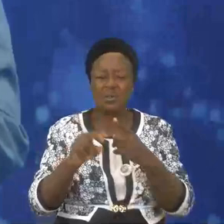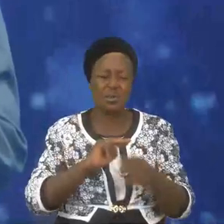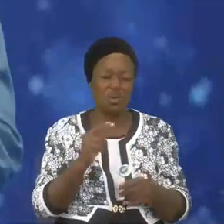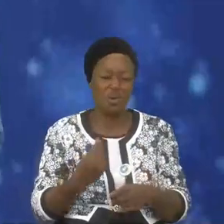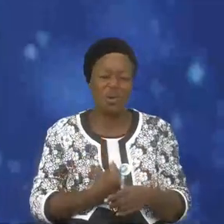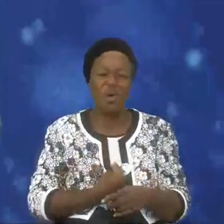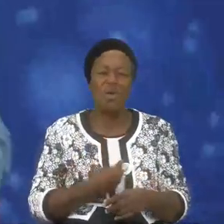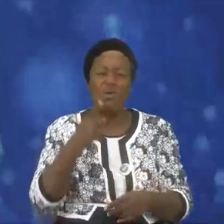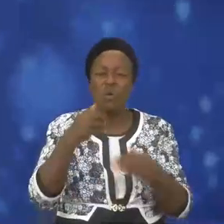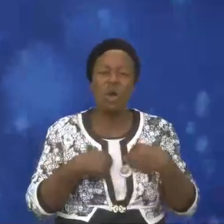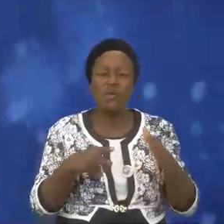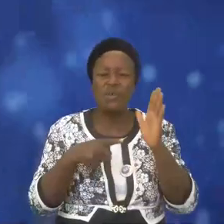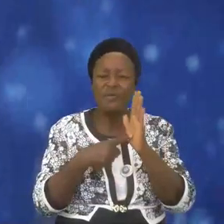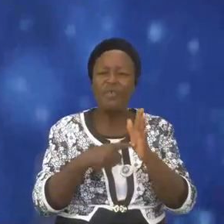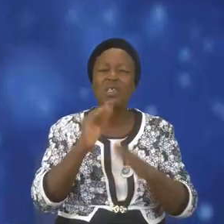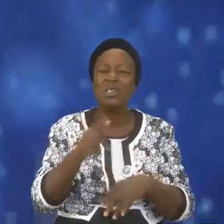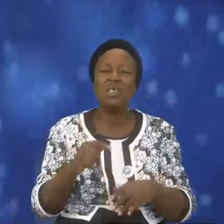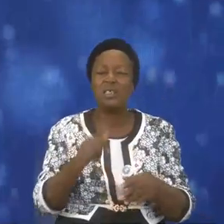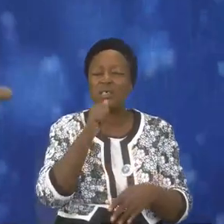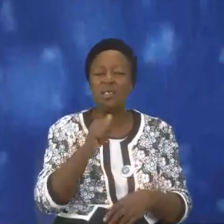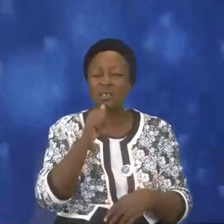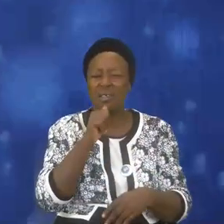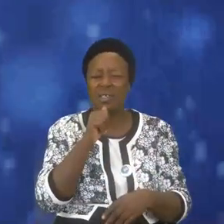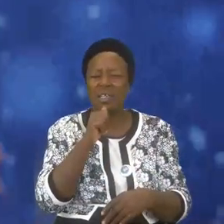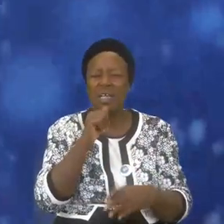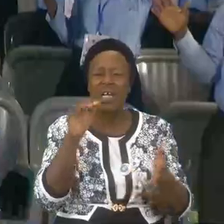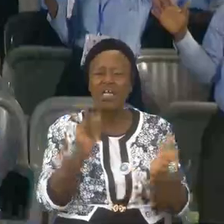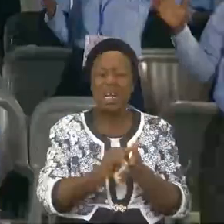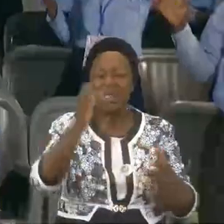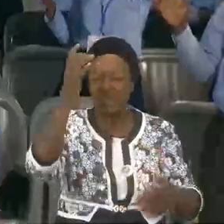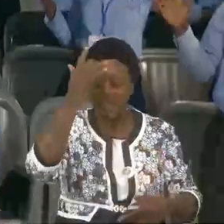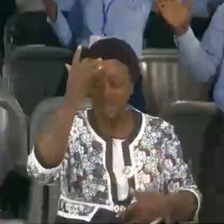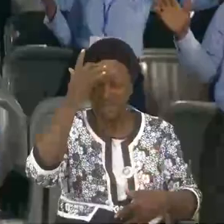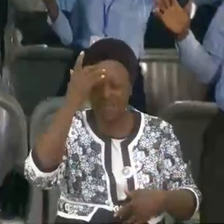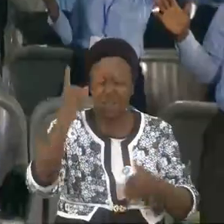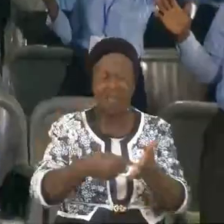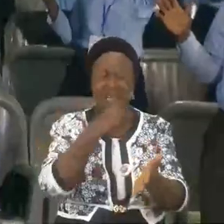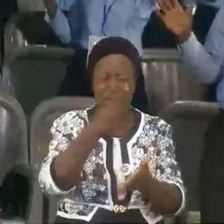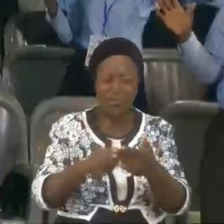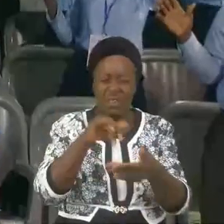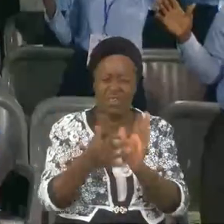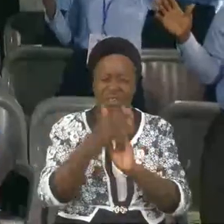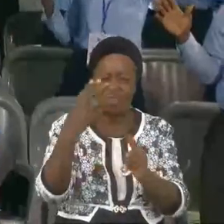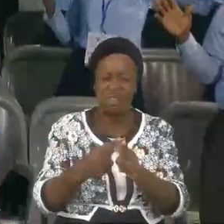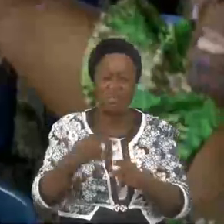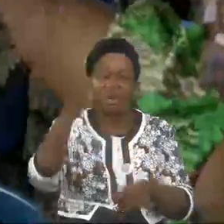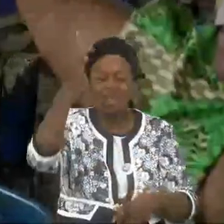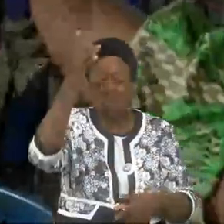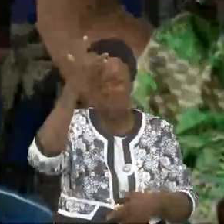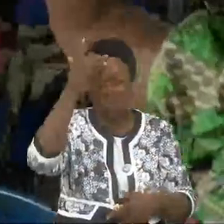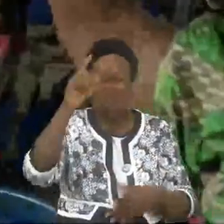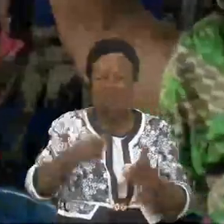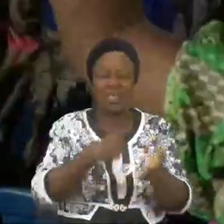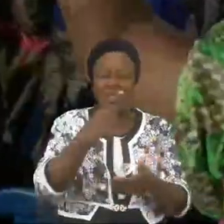secrets. Tu nous as révélé les secrets que la maladie est annulée, les infirmités